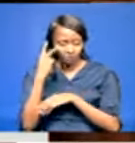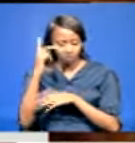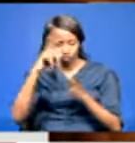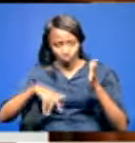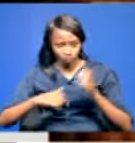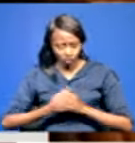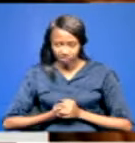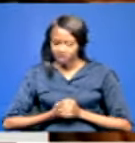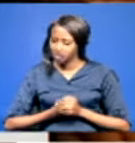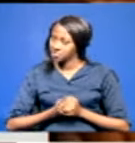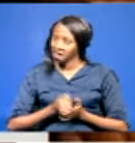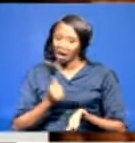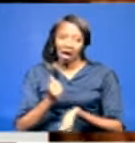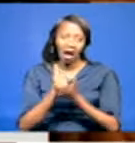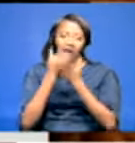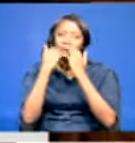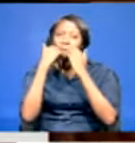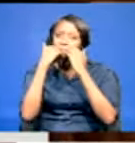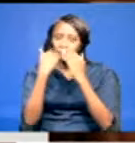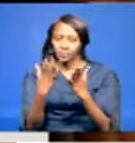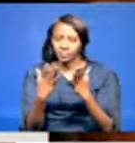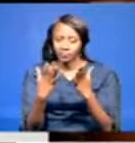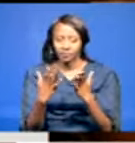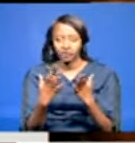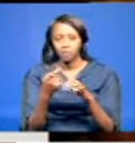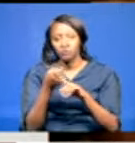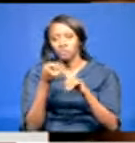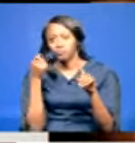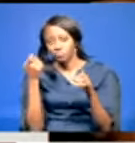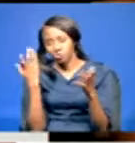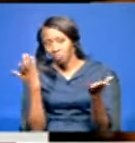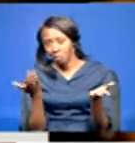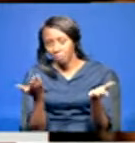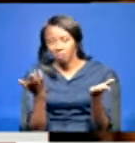hatujapata msaada yoyote kutoka